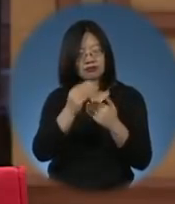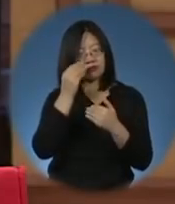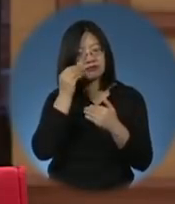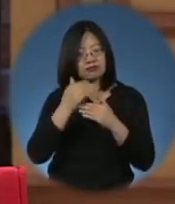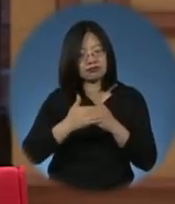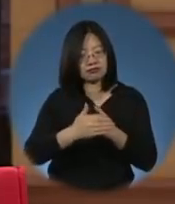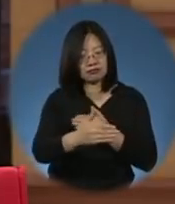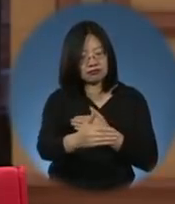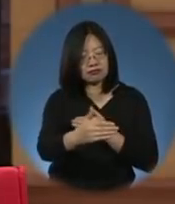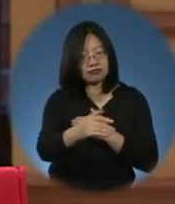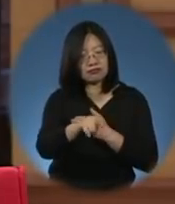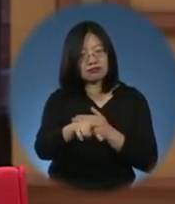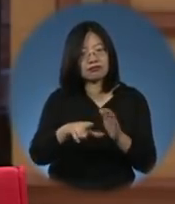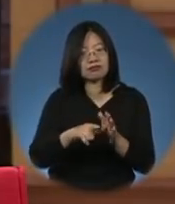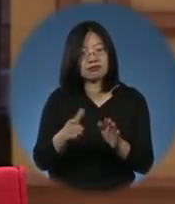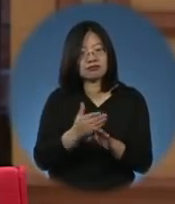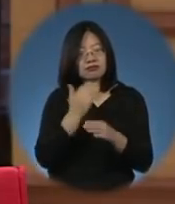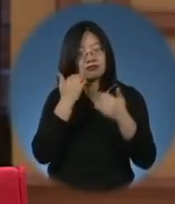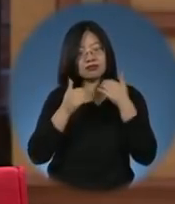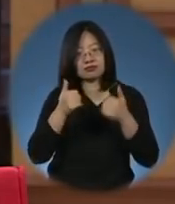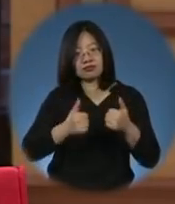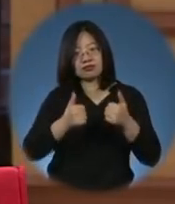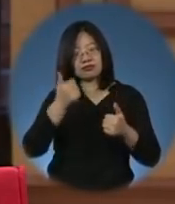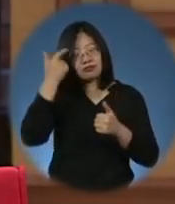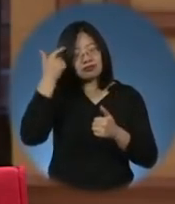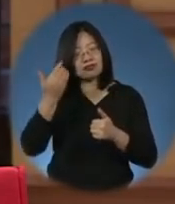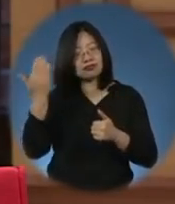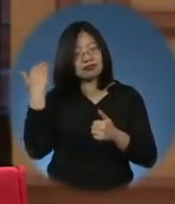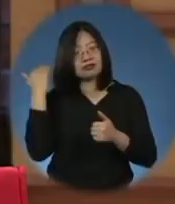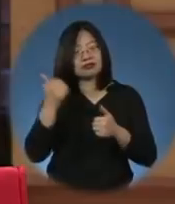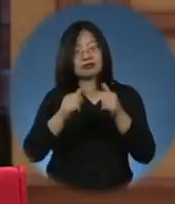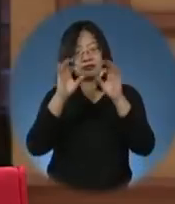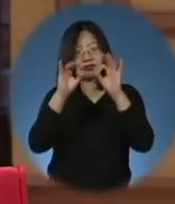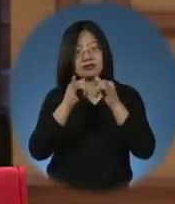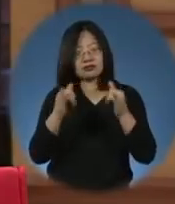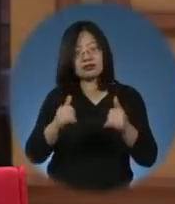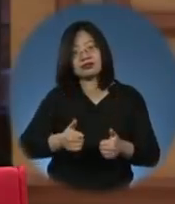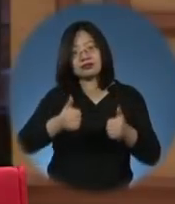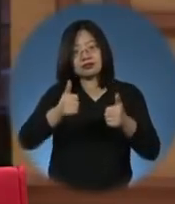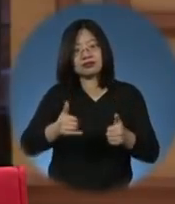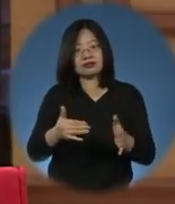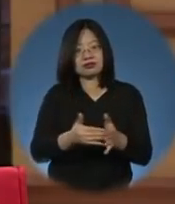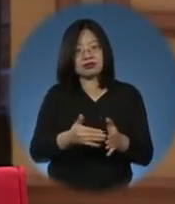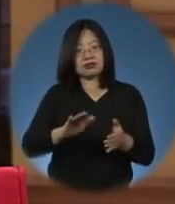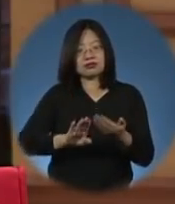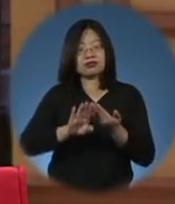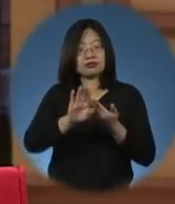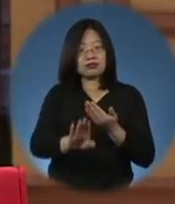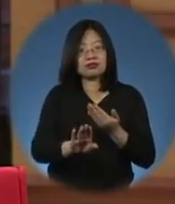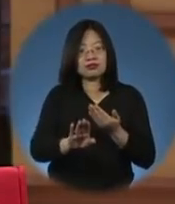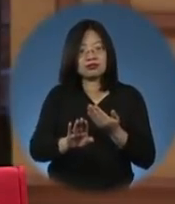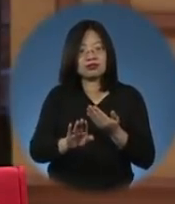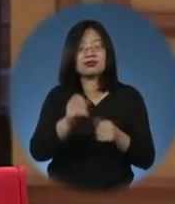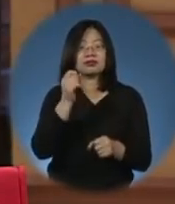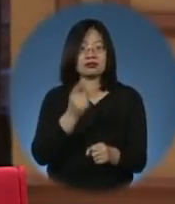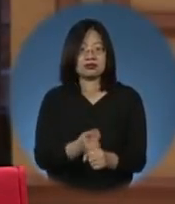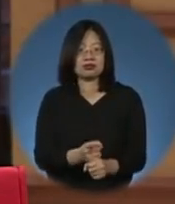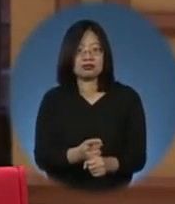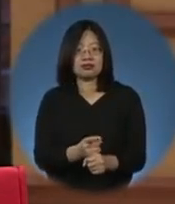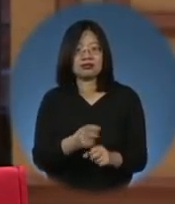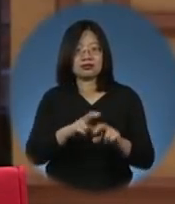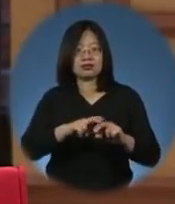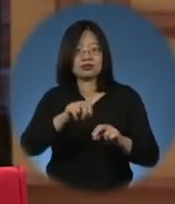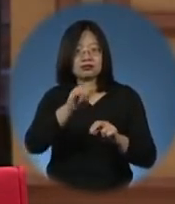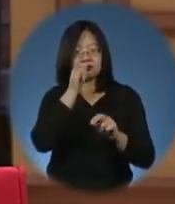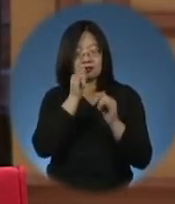대로가 있느냐. 거기서부터는 누구랑 경쟁을 하냐면 그전에는 시험 보는 사람과 경쟁을 했다면 그 이후에는 사실은 이미